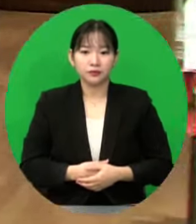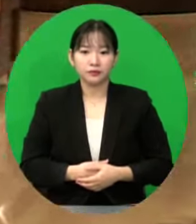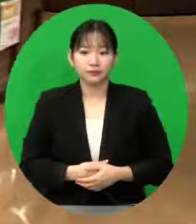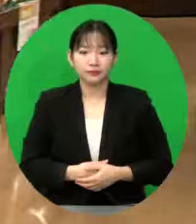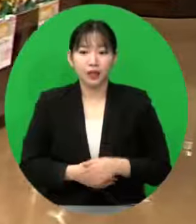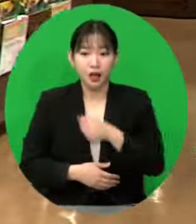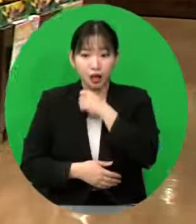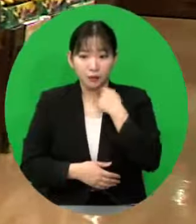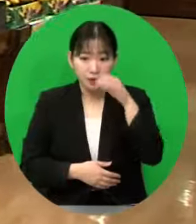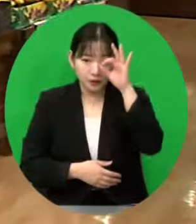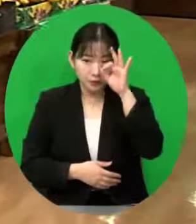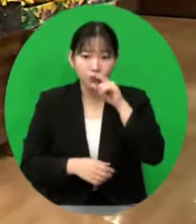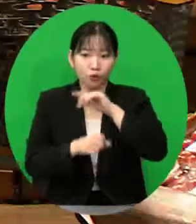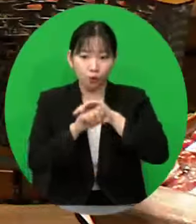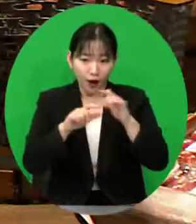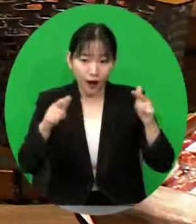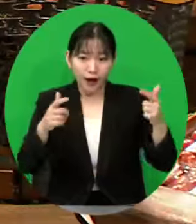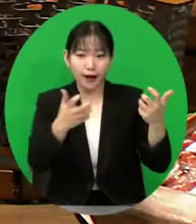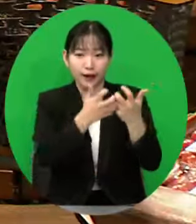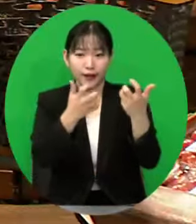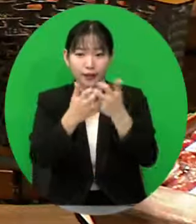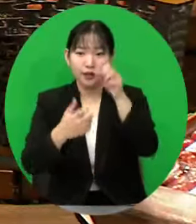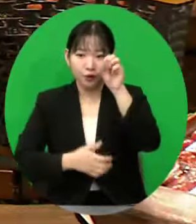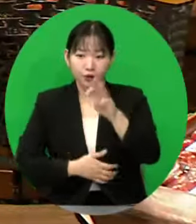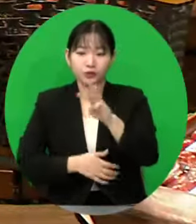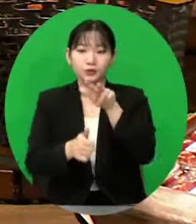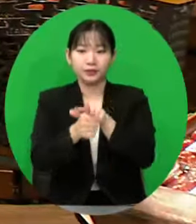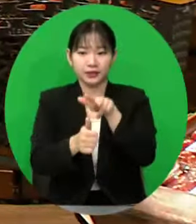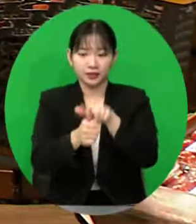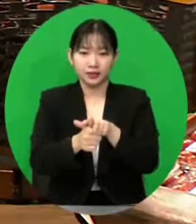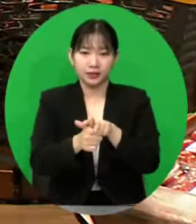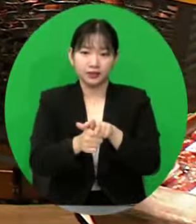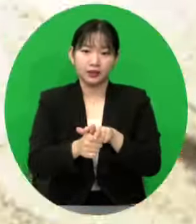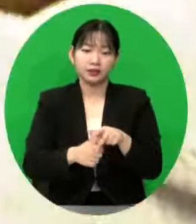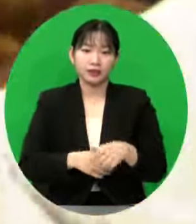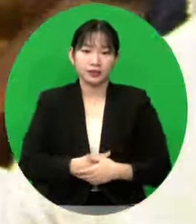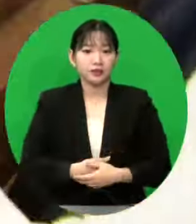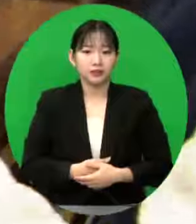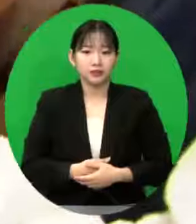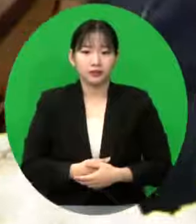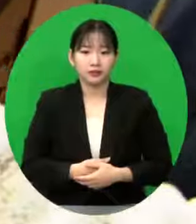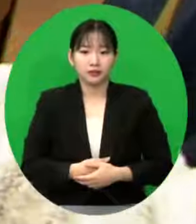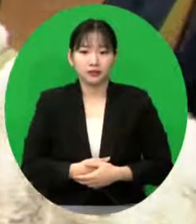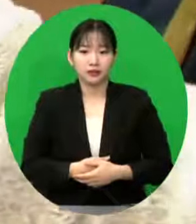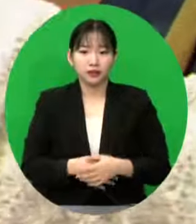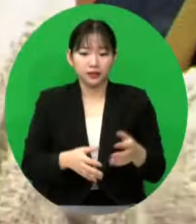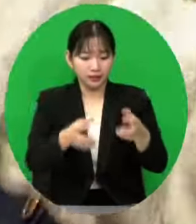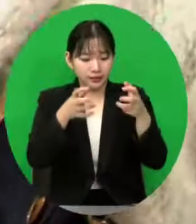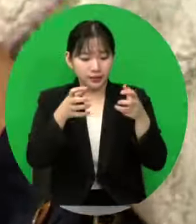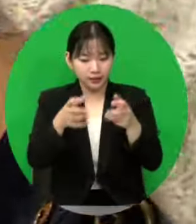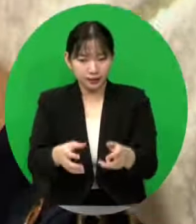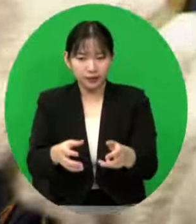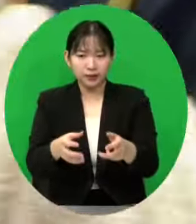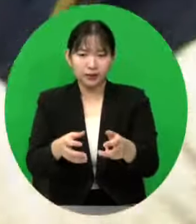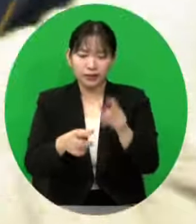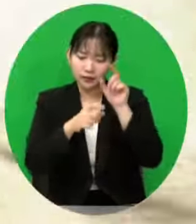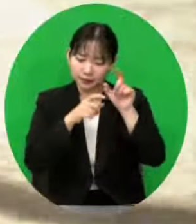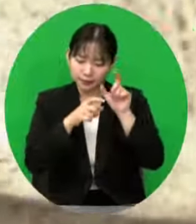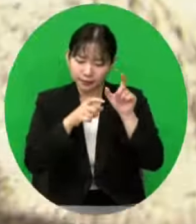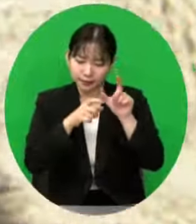탐스럽고 먹음직스러운 과일들로 넘쳐나는 광주의 한 대형 할인점의 신성 코너입니다. 들었다 놨다. 고민